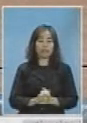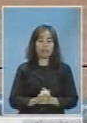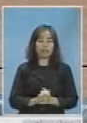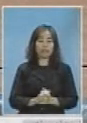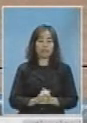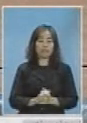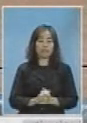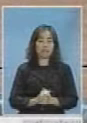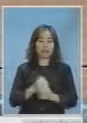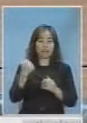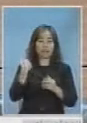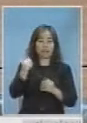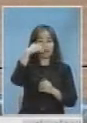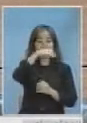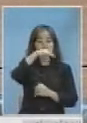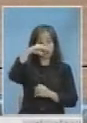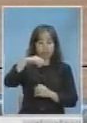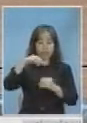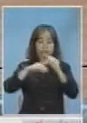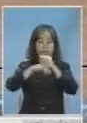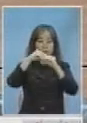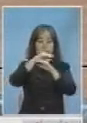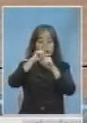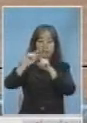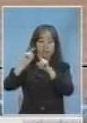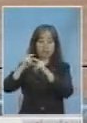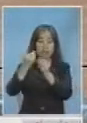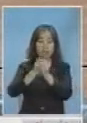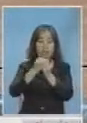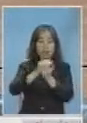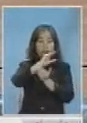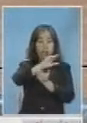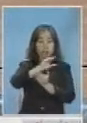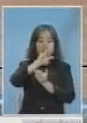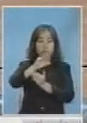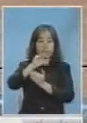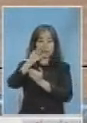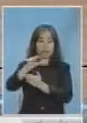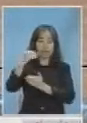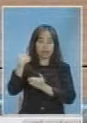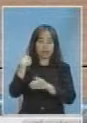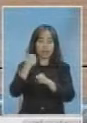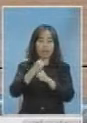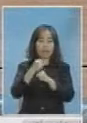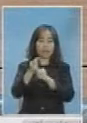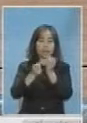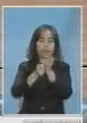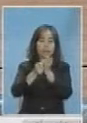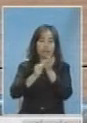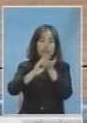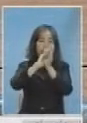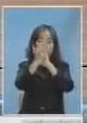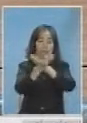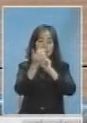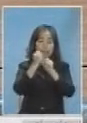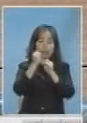ทุกกรมทุกกระทรวงที่รับงบประมาณส่วนนี้ไปไม่ได้มีการบูรณาการในการทำงานเรื่องนี้เล